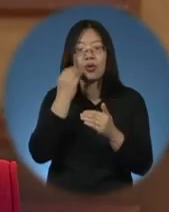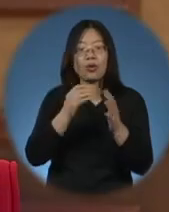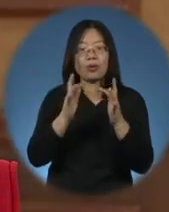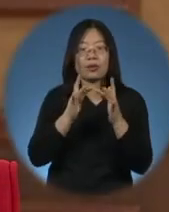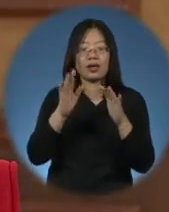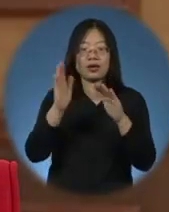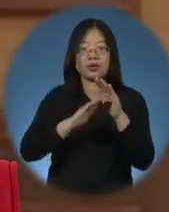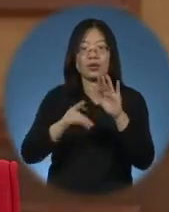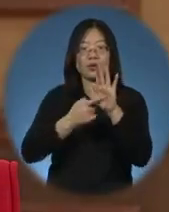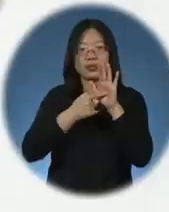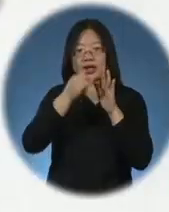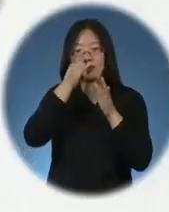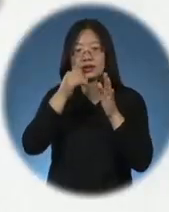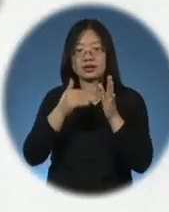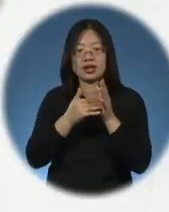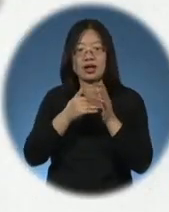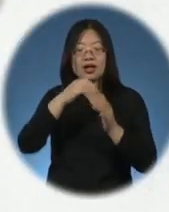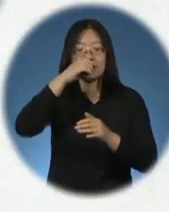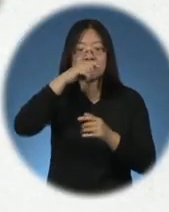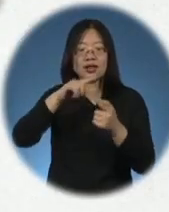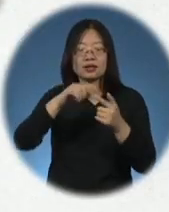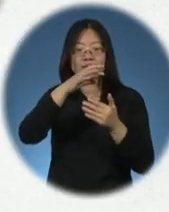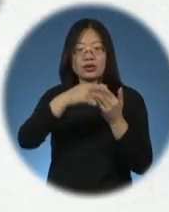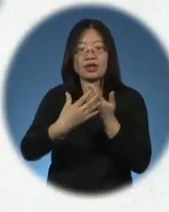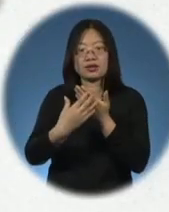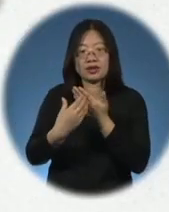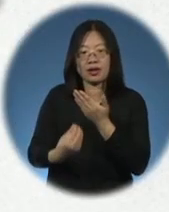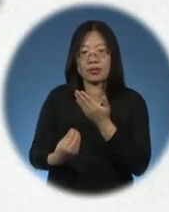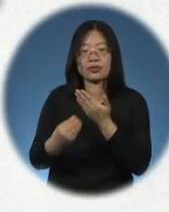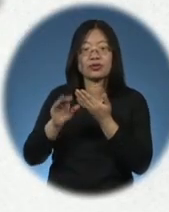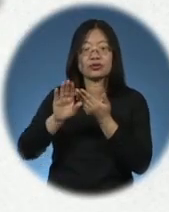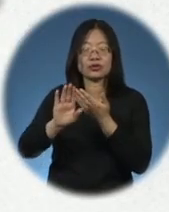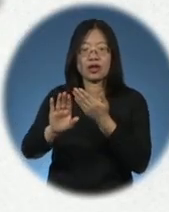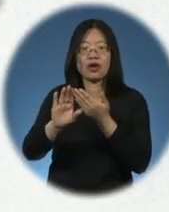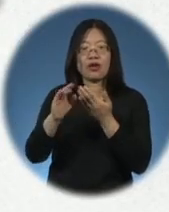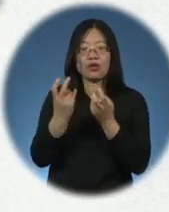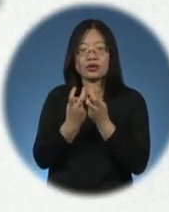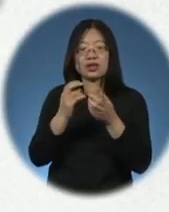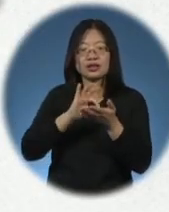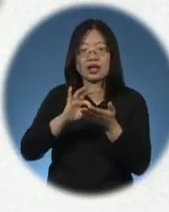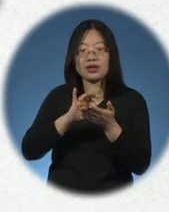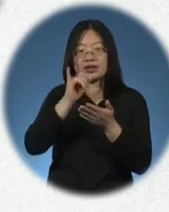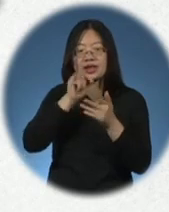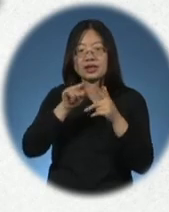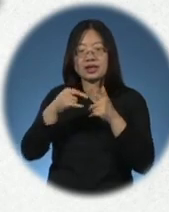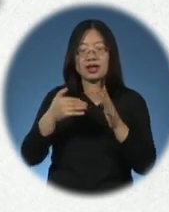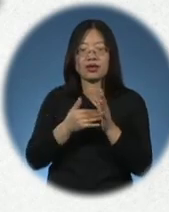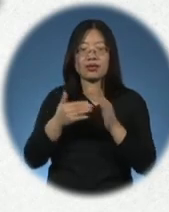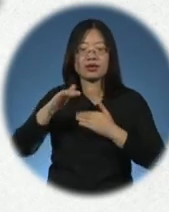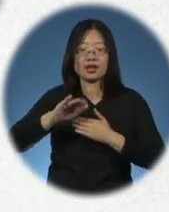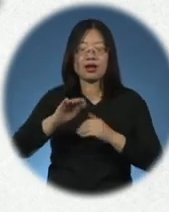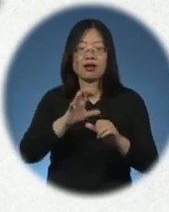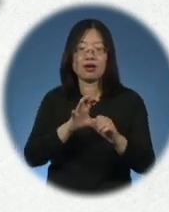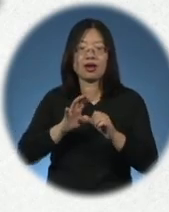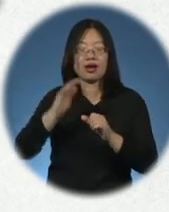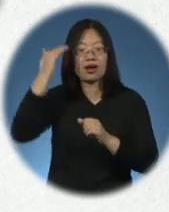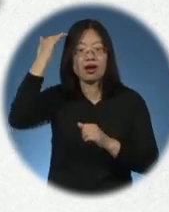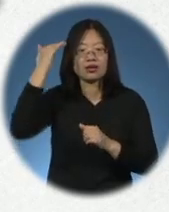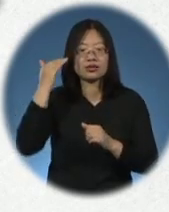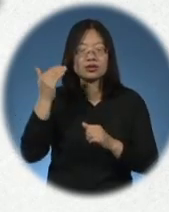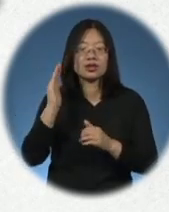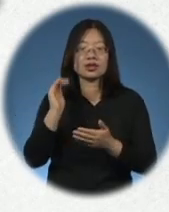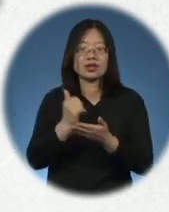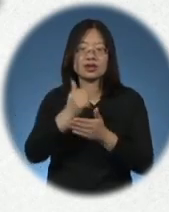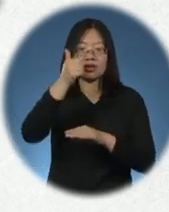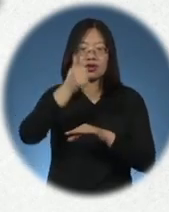홈페이지에 공개를 했어요. 네네. 저는 그냥 그 프로그램을 다운받아서 그 프로그램이 어떻게 작동하는지 조금 이해하고 그걸 이용을 해서 우리나라